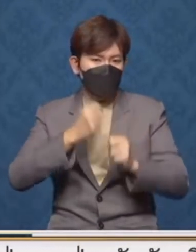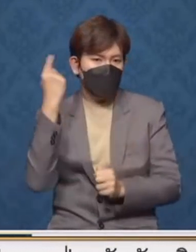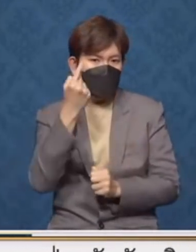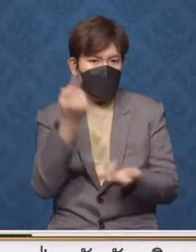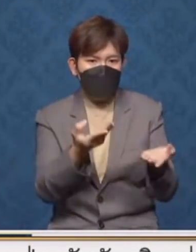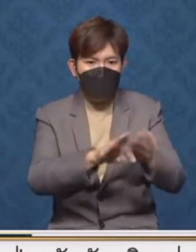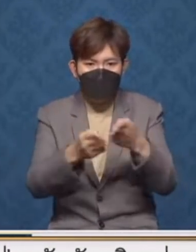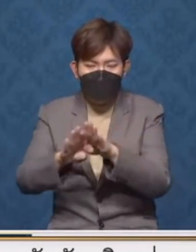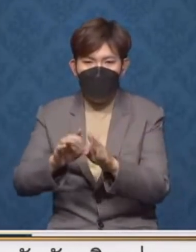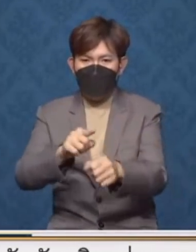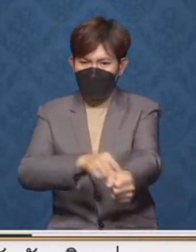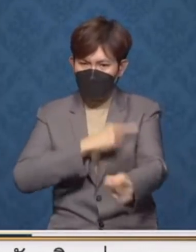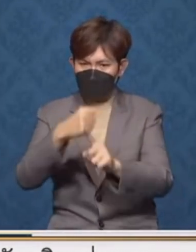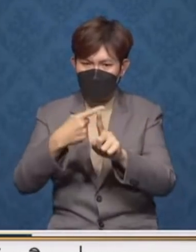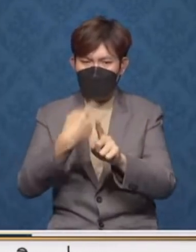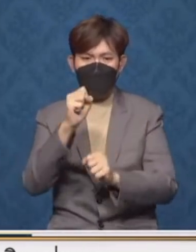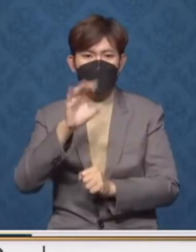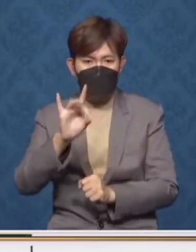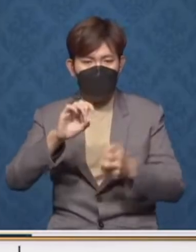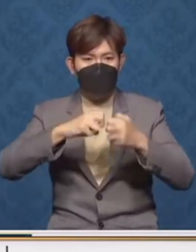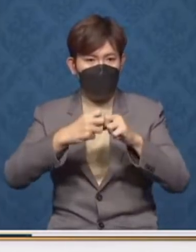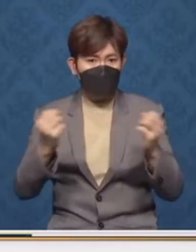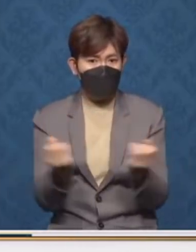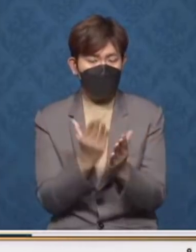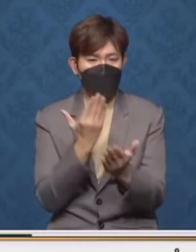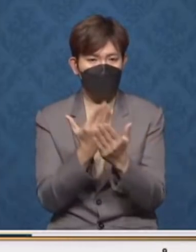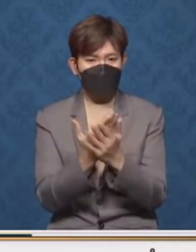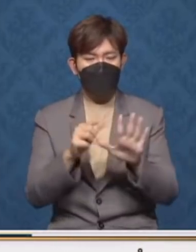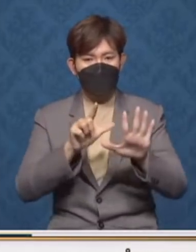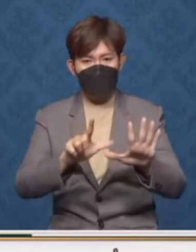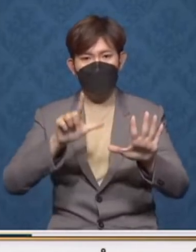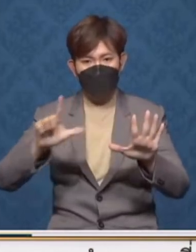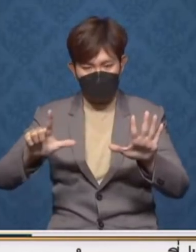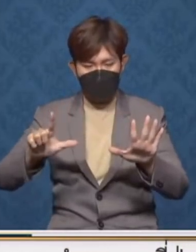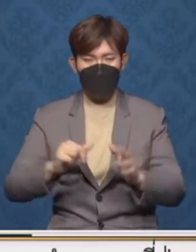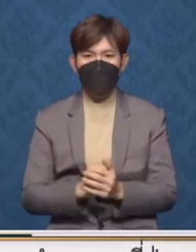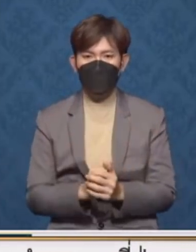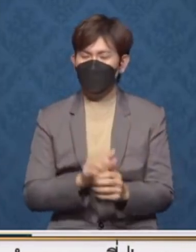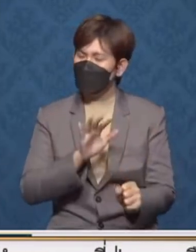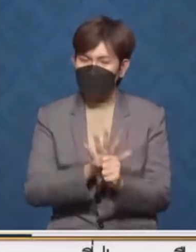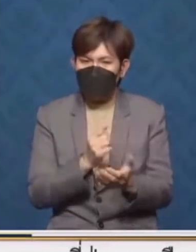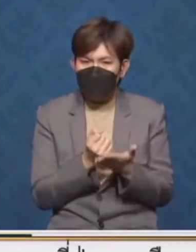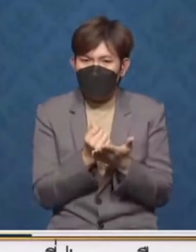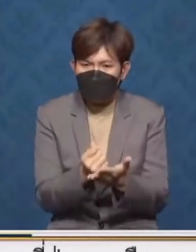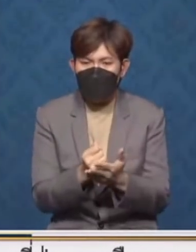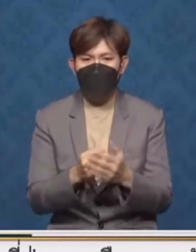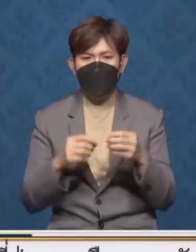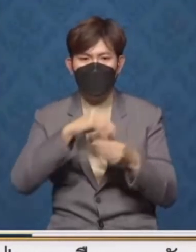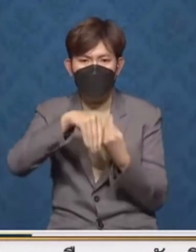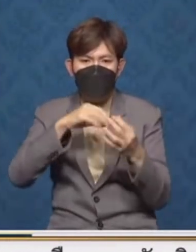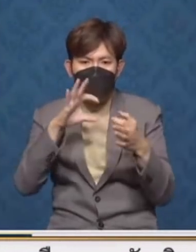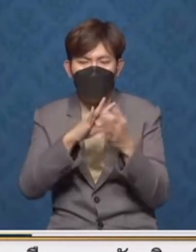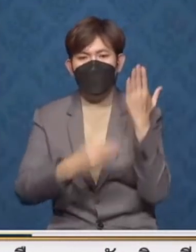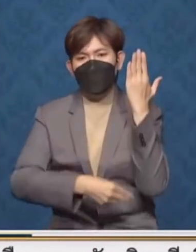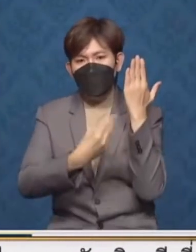ปิดตัวไปกว่า 18เดือนมูลค่าความเสียหายกว่า 5ล้านบาทไม่เพียงพอที่จะช่วยให้ธุรกิจโรงแรมที่แทบจะไม่เหลือ